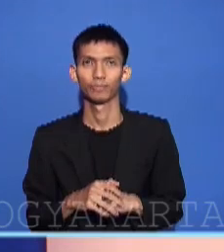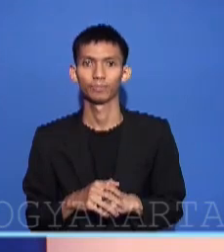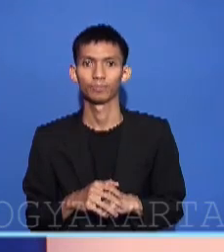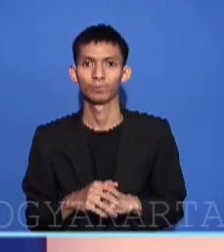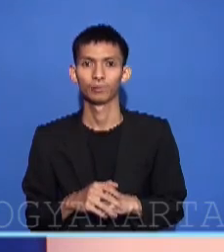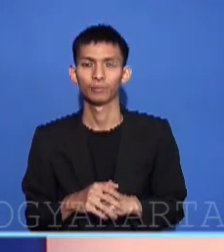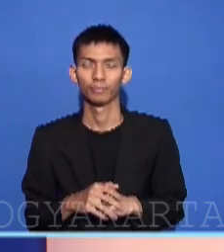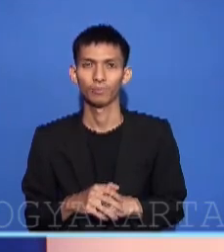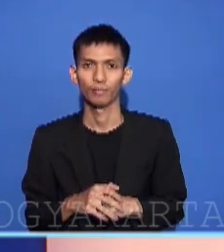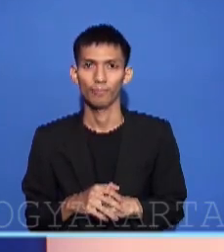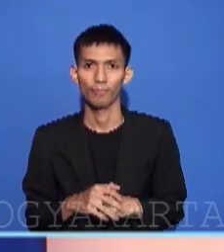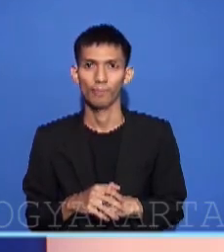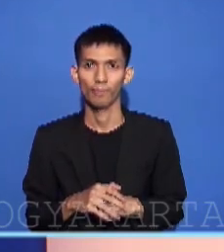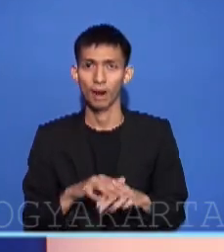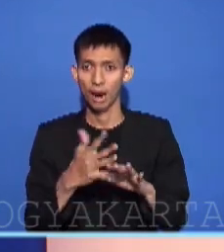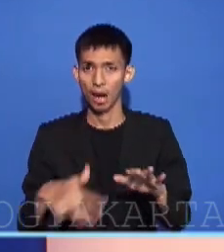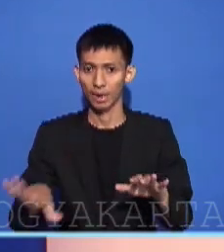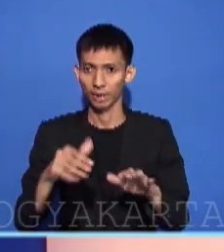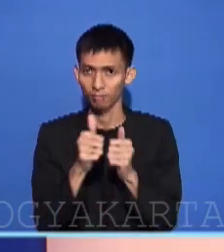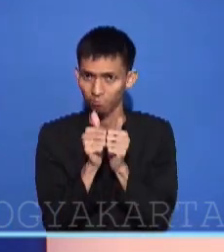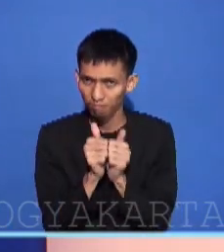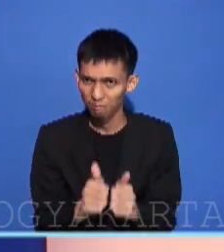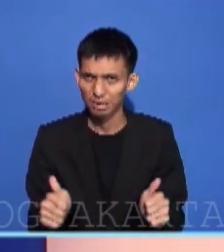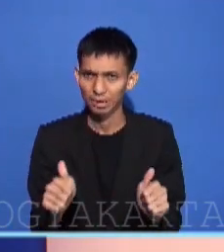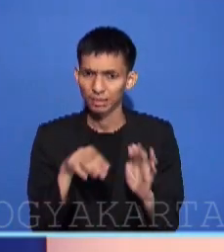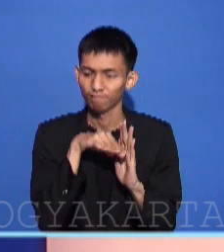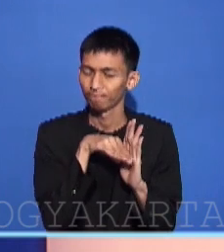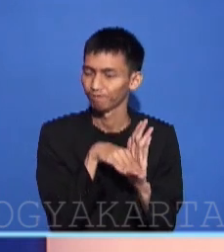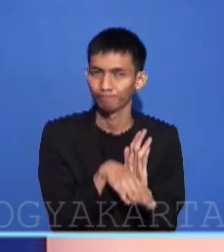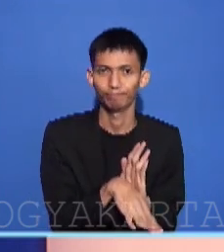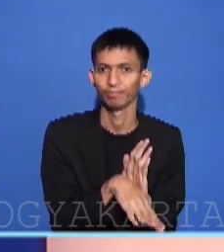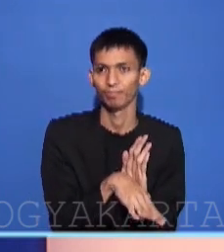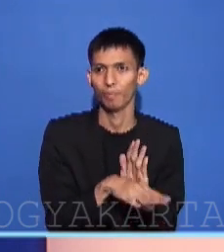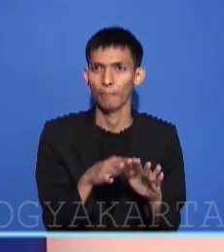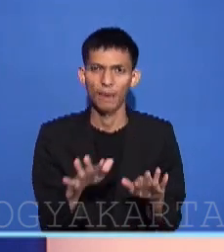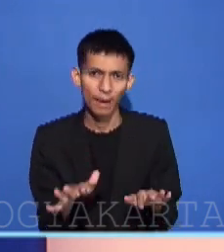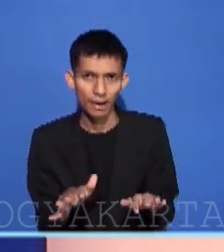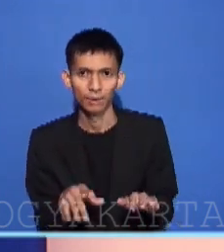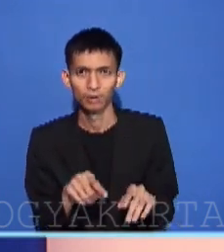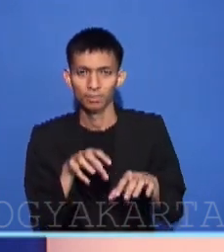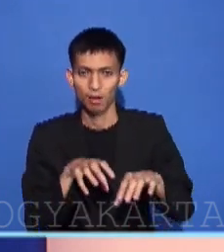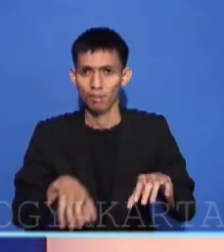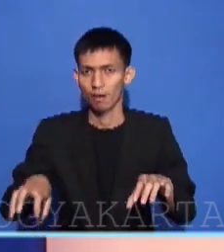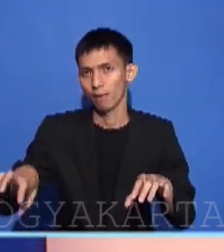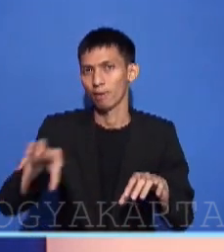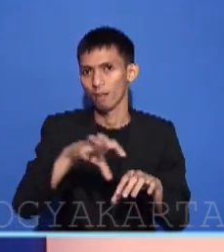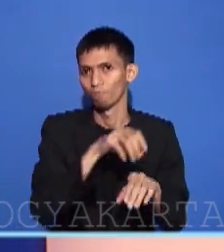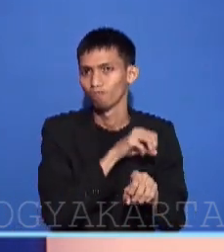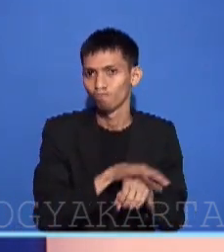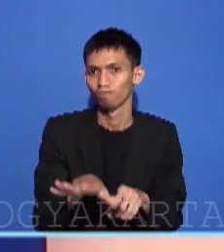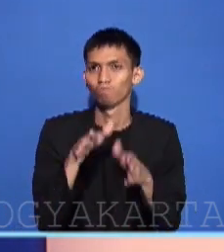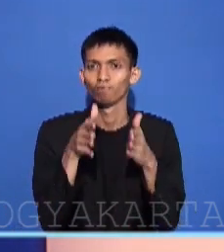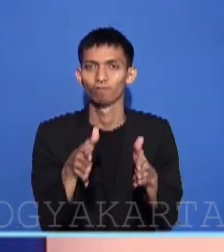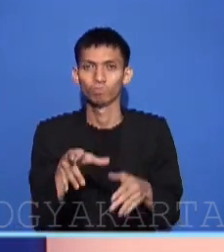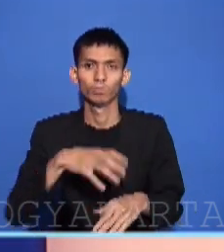ya Saudara krisis air bersih masih dirasakan warga di sejumlah wilayah minim pasokan air bersih di padukuhan